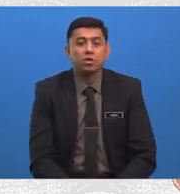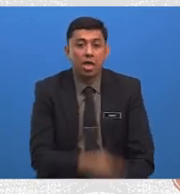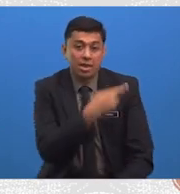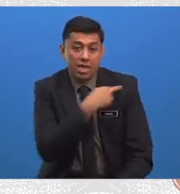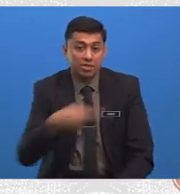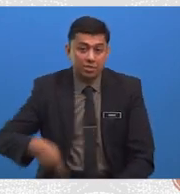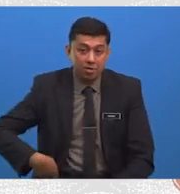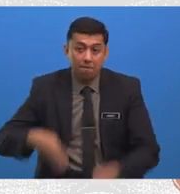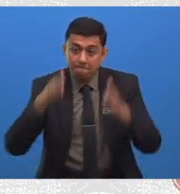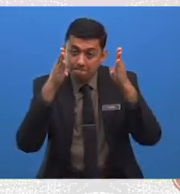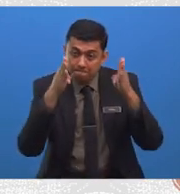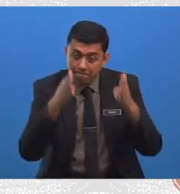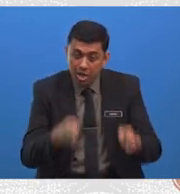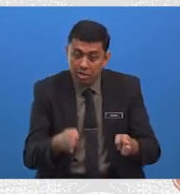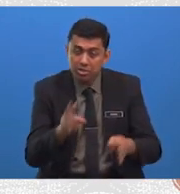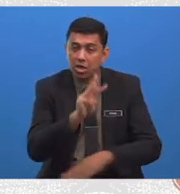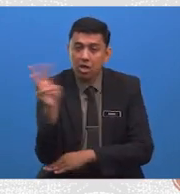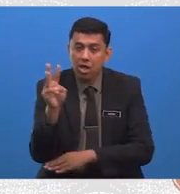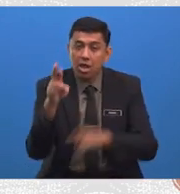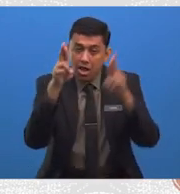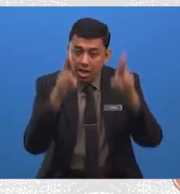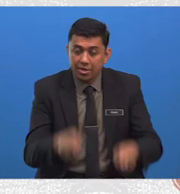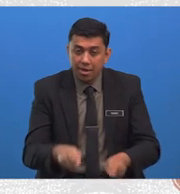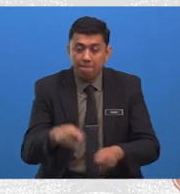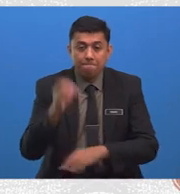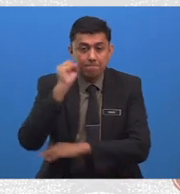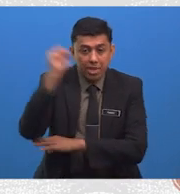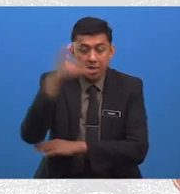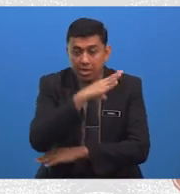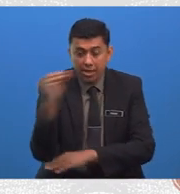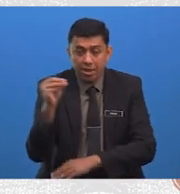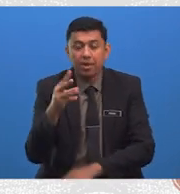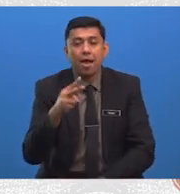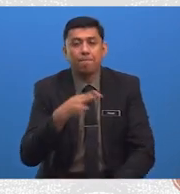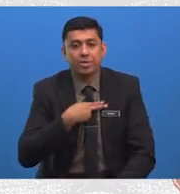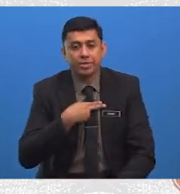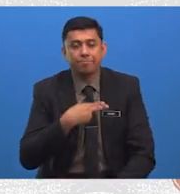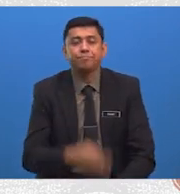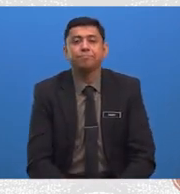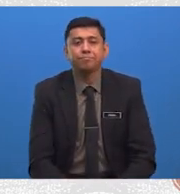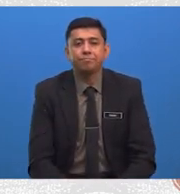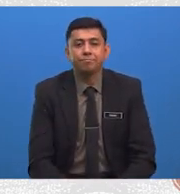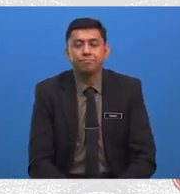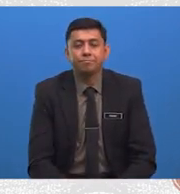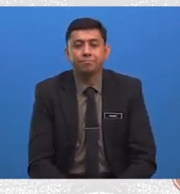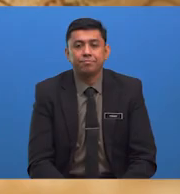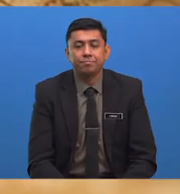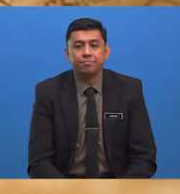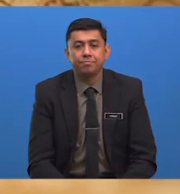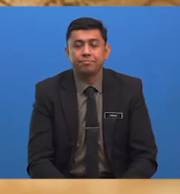raja, bangsawan, rakyat merdeka dan hamba.